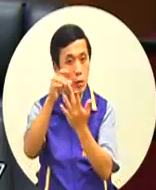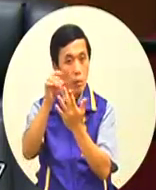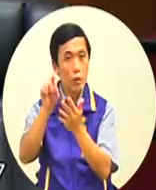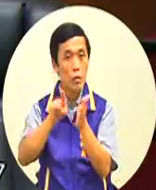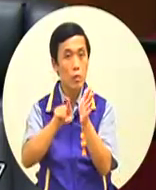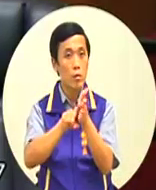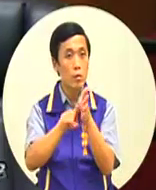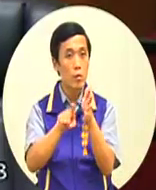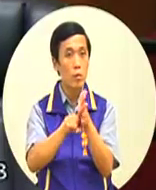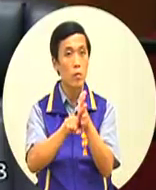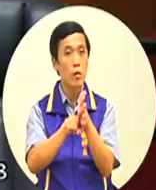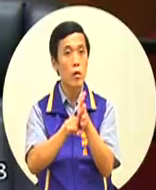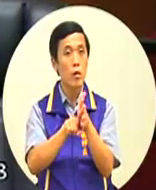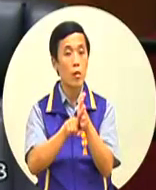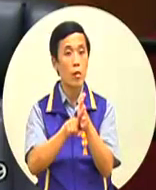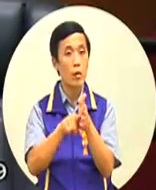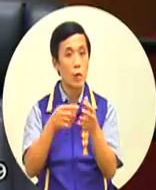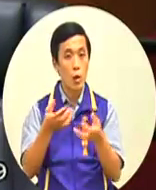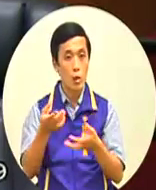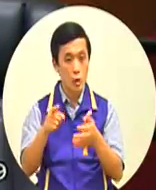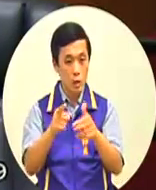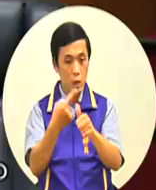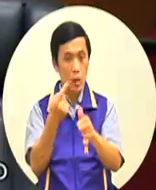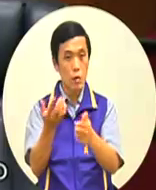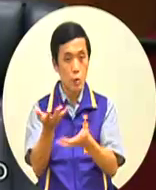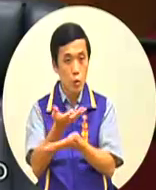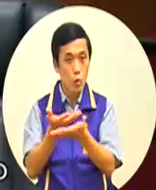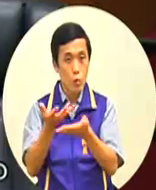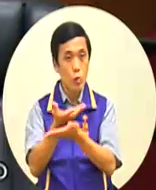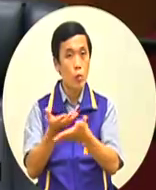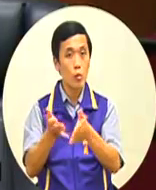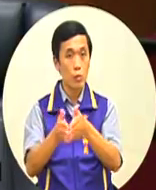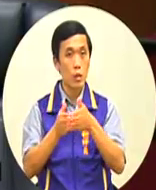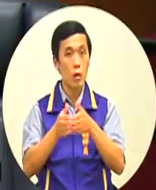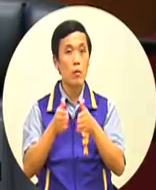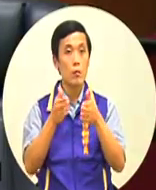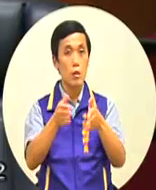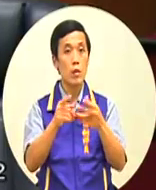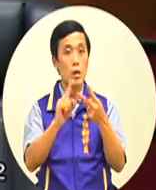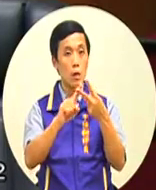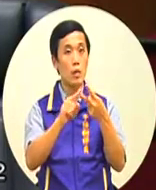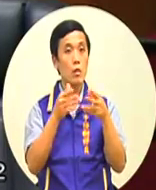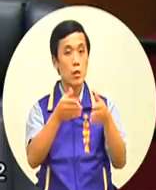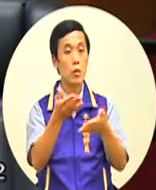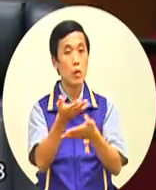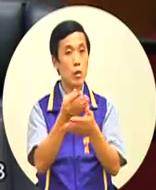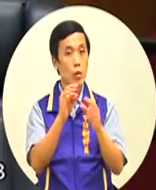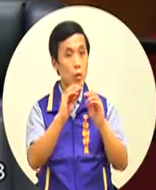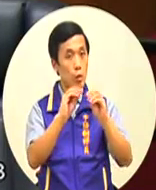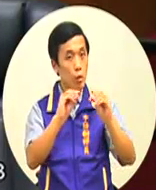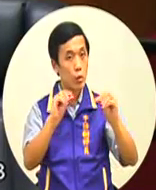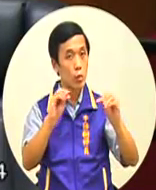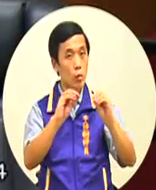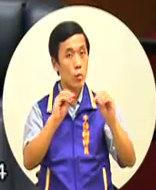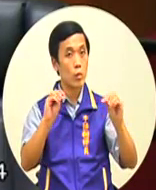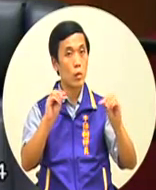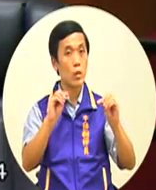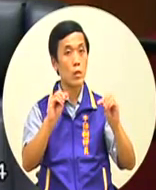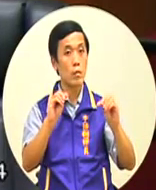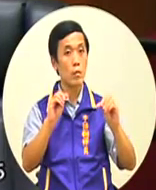是要做这样的一个沟通了。那第二个在土地的部分这个